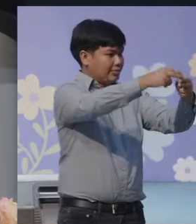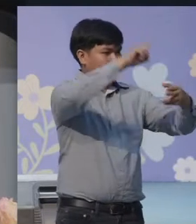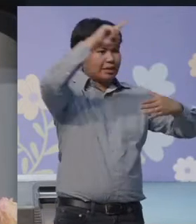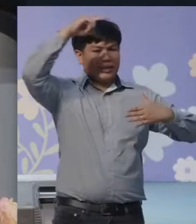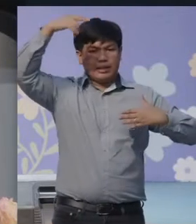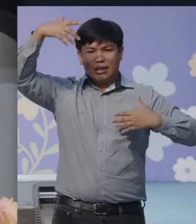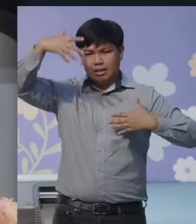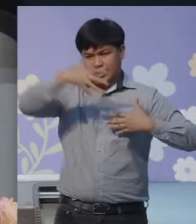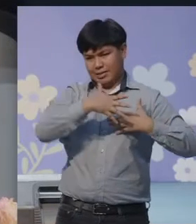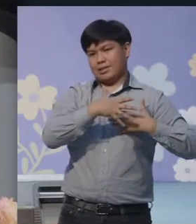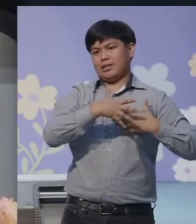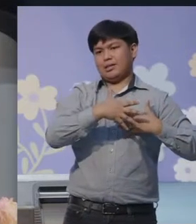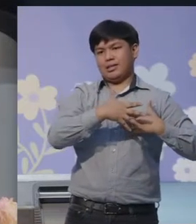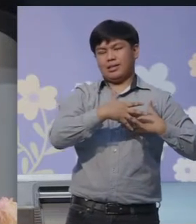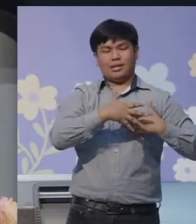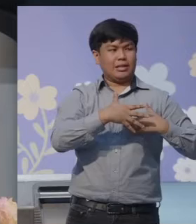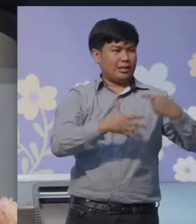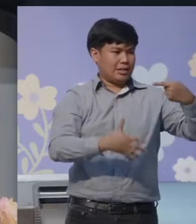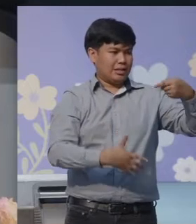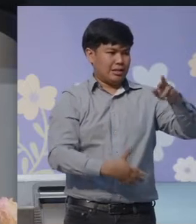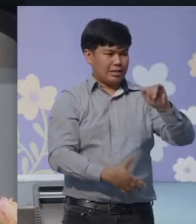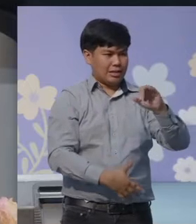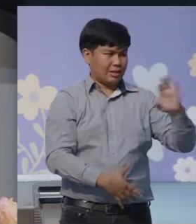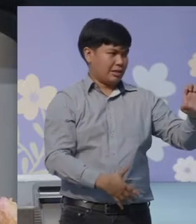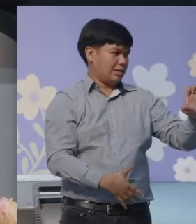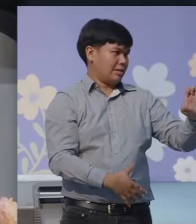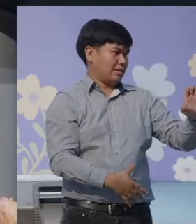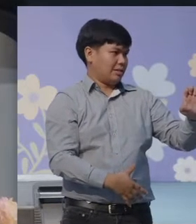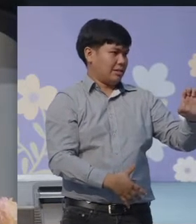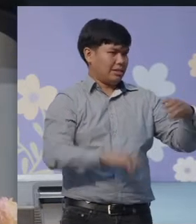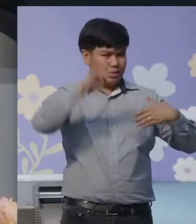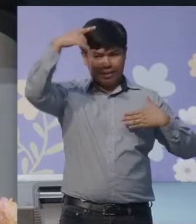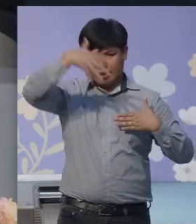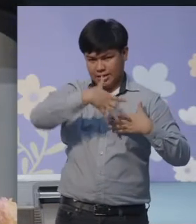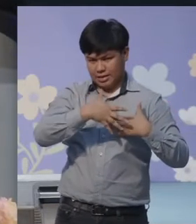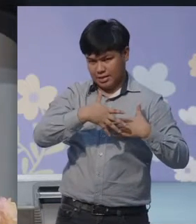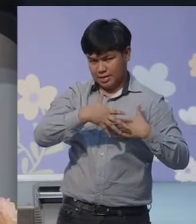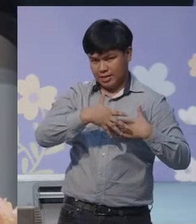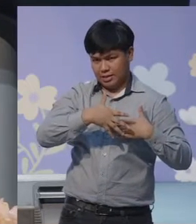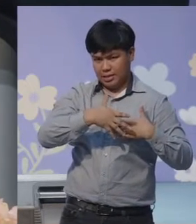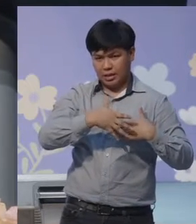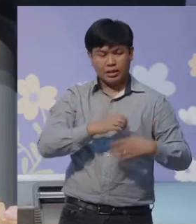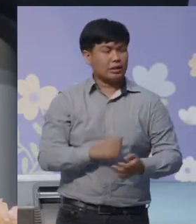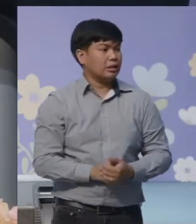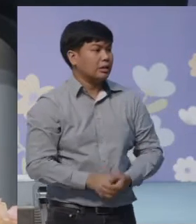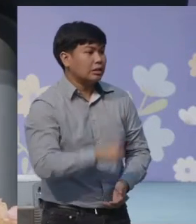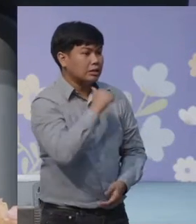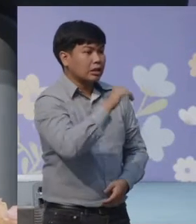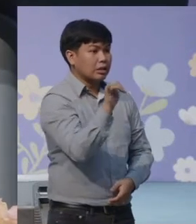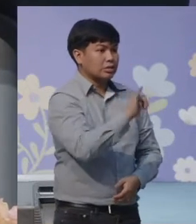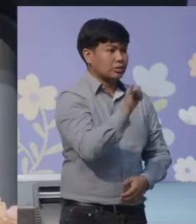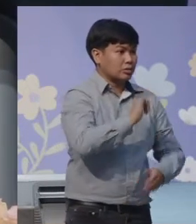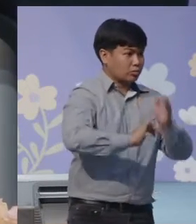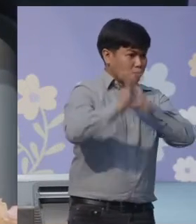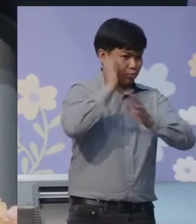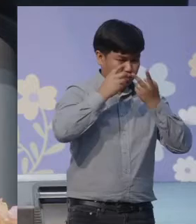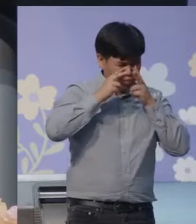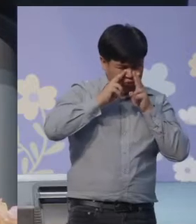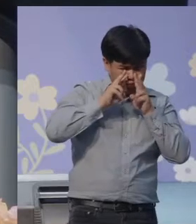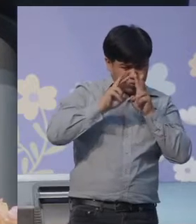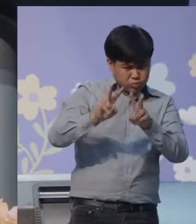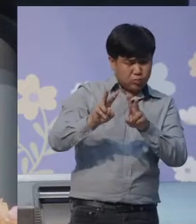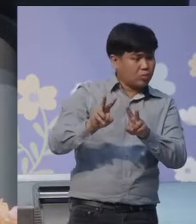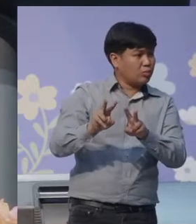Hana, grace. Napaka-gracious niya towards Penina. Hindi ito, yung tulad siguro napapanood nyo sa TV